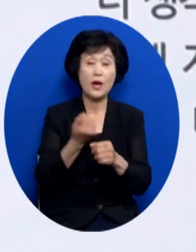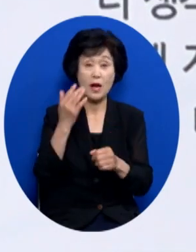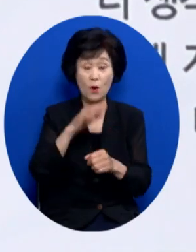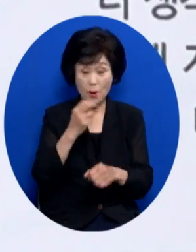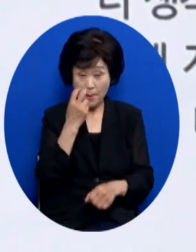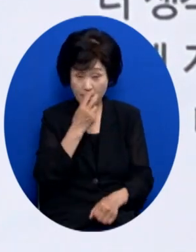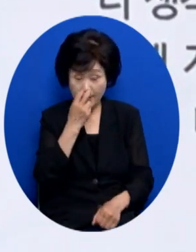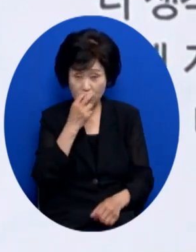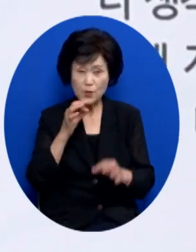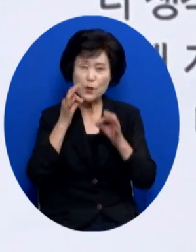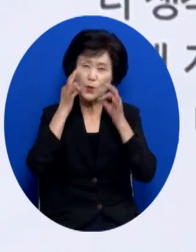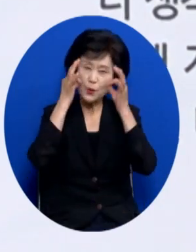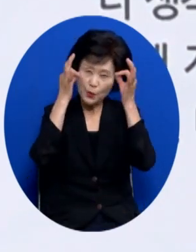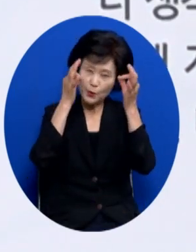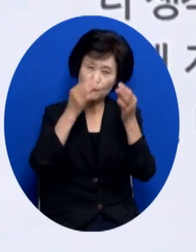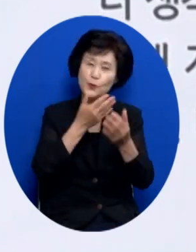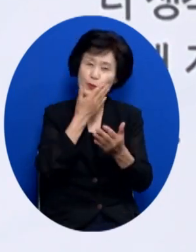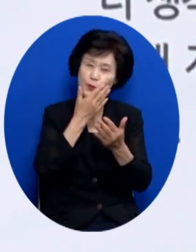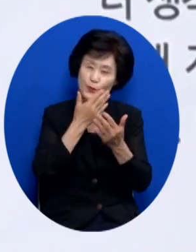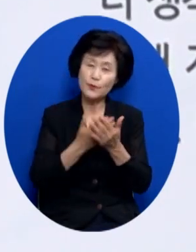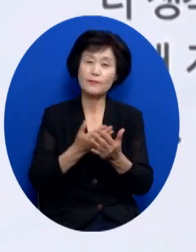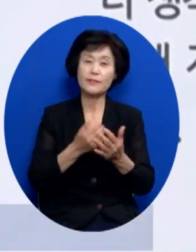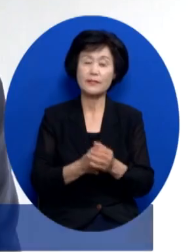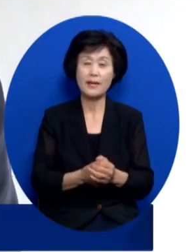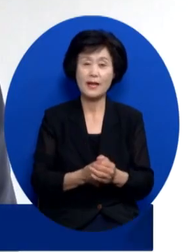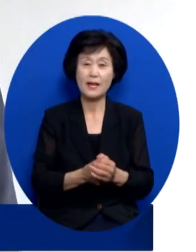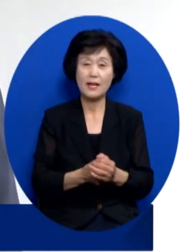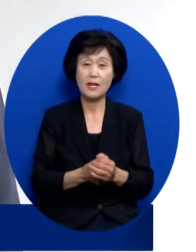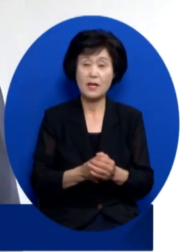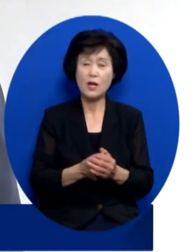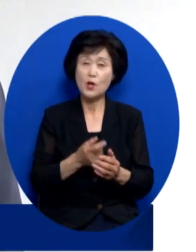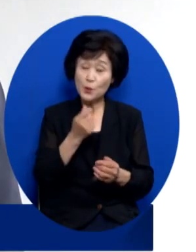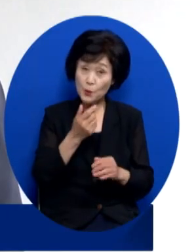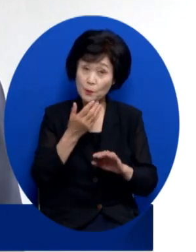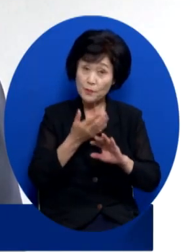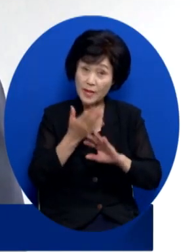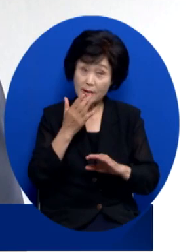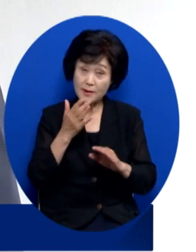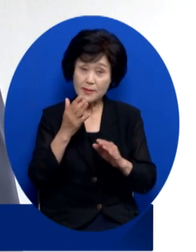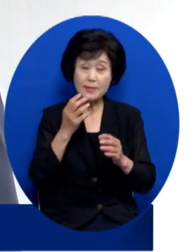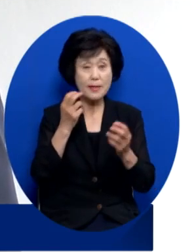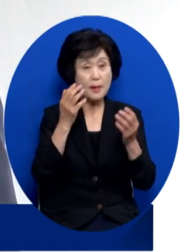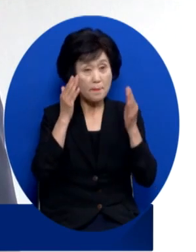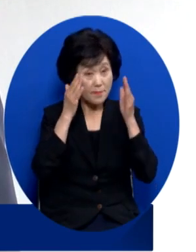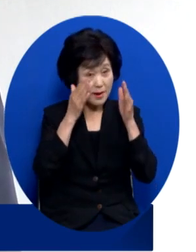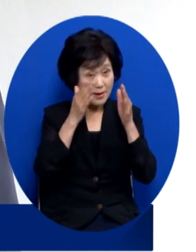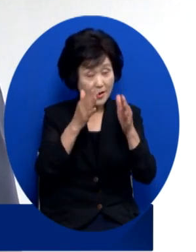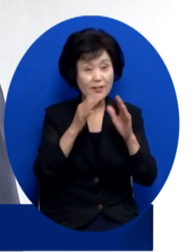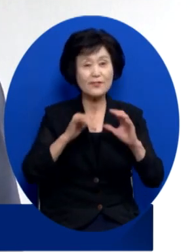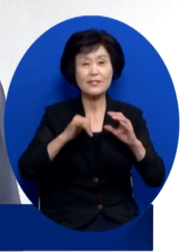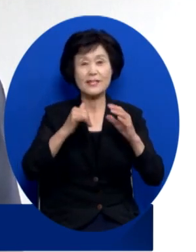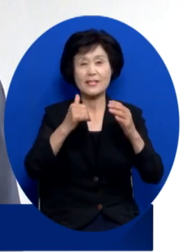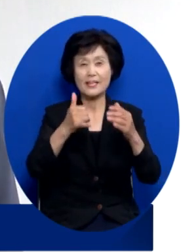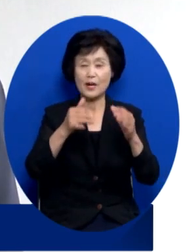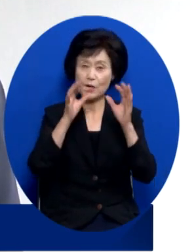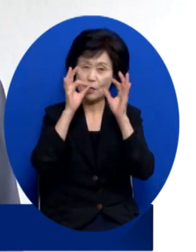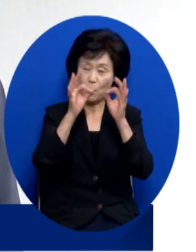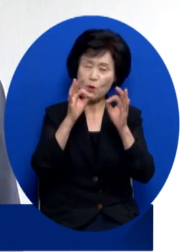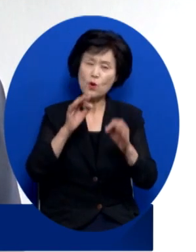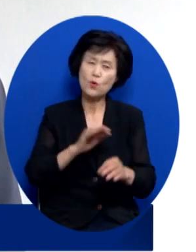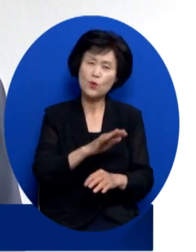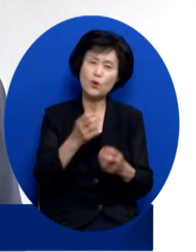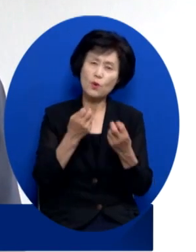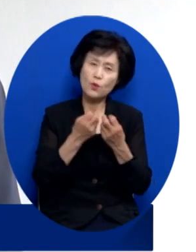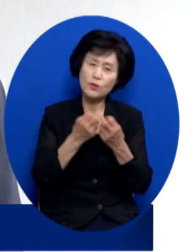보호하는 노력도 중요합니다. 조금 다른 방향에서 세상을 보고 실질적으로 우리가 어떻게 실천할